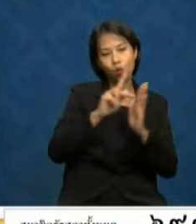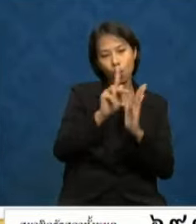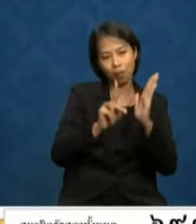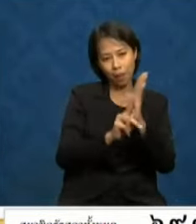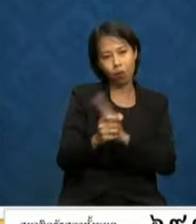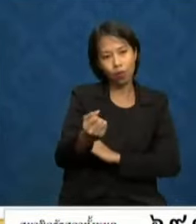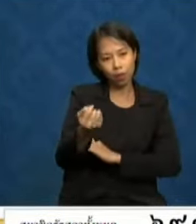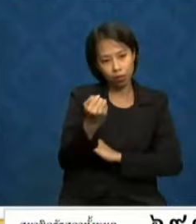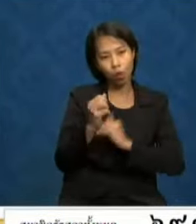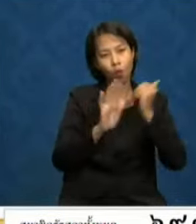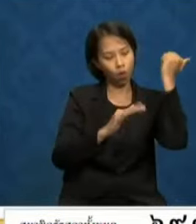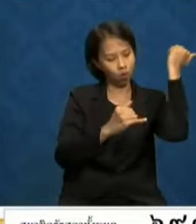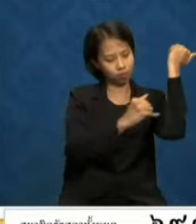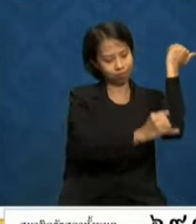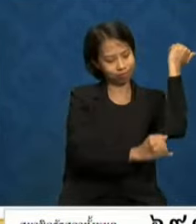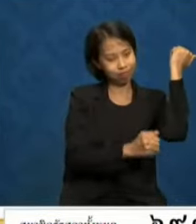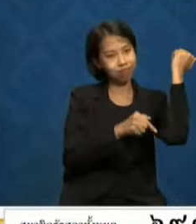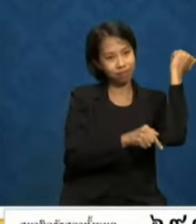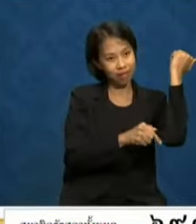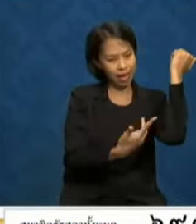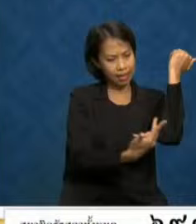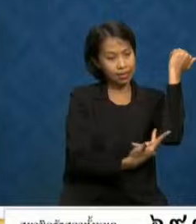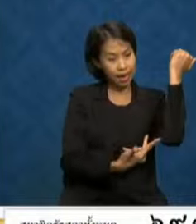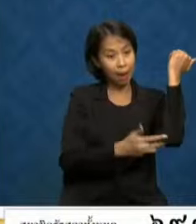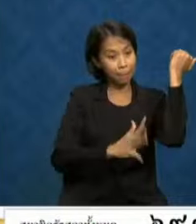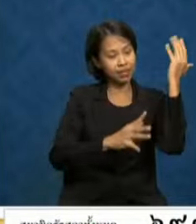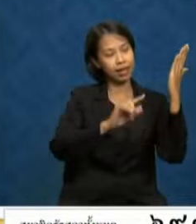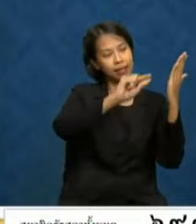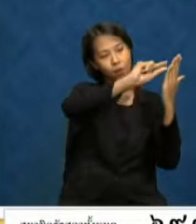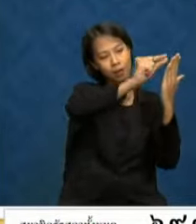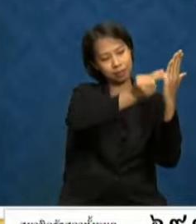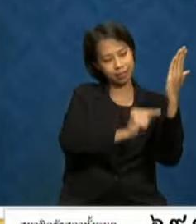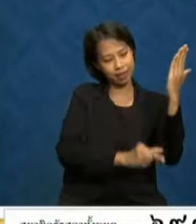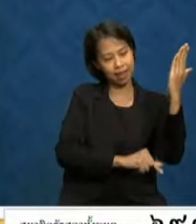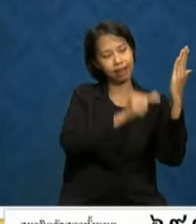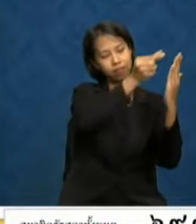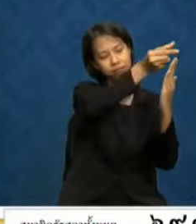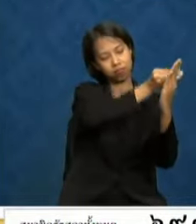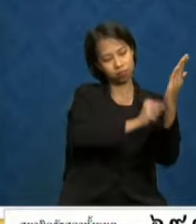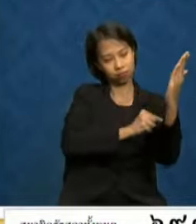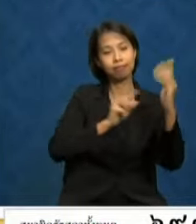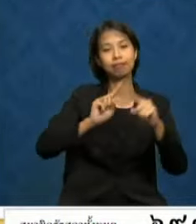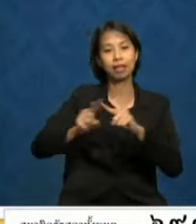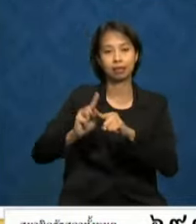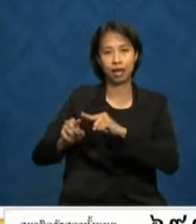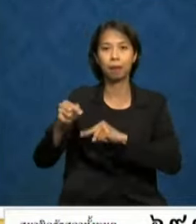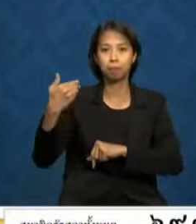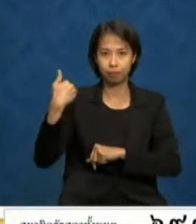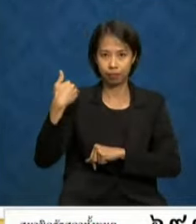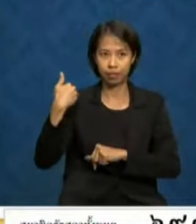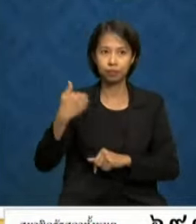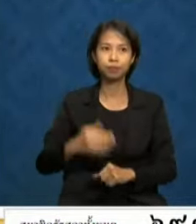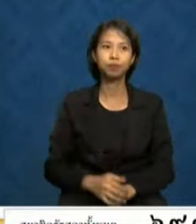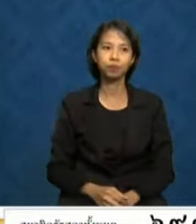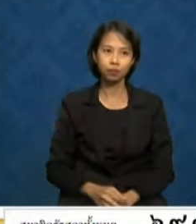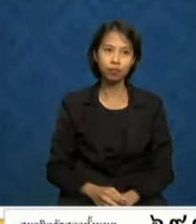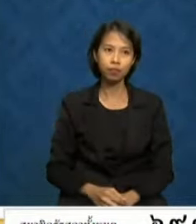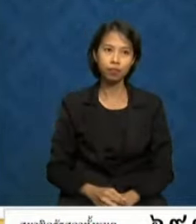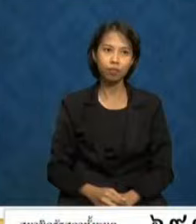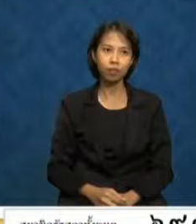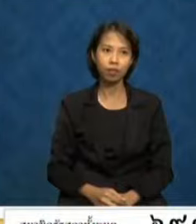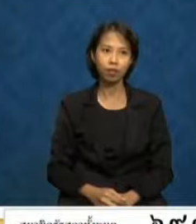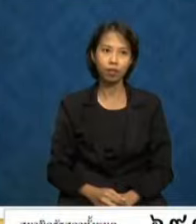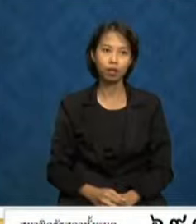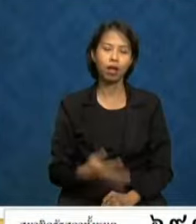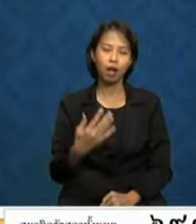อยู่ในทุกจังหวัดนะคะไม่ใช่เพียงแค่3จังหวัดชายแดนภาคใต้ซึ่งรวมถึงจังหวัดชายแดนภาคใต้นะ